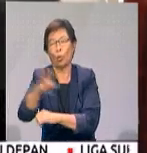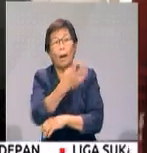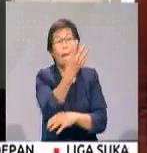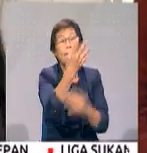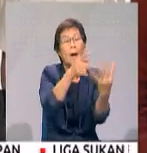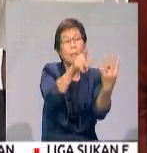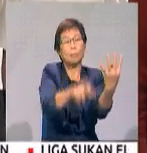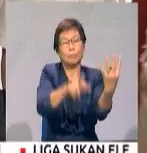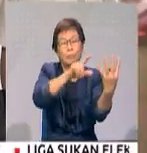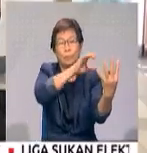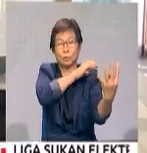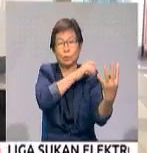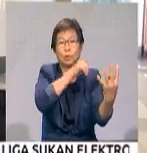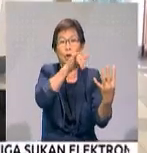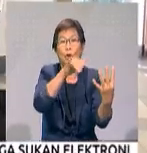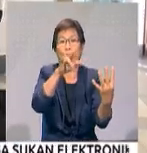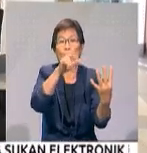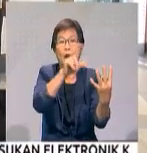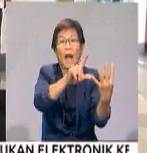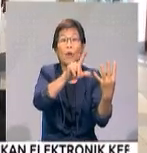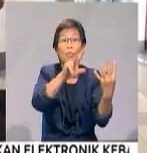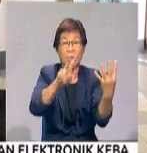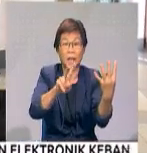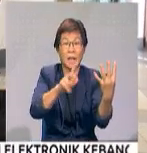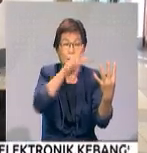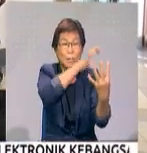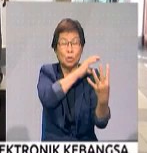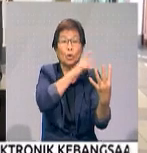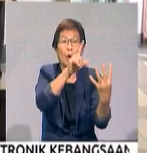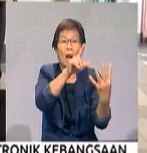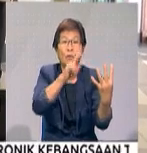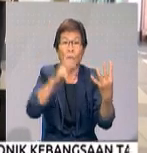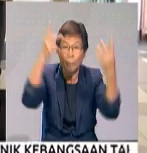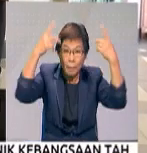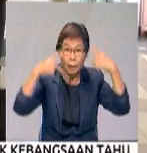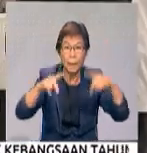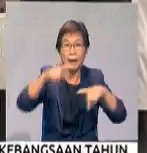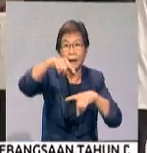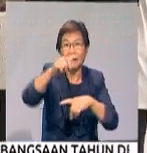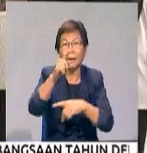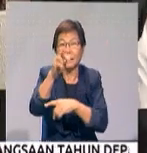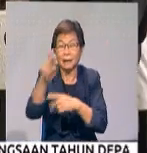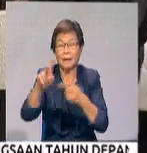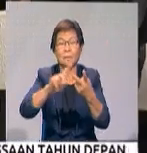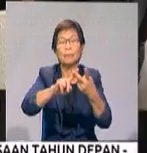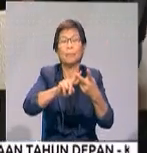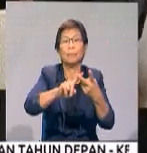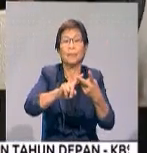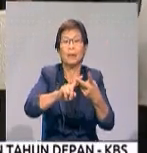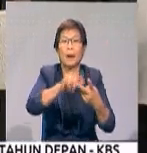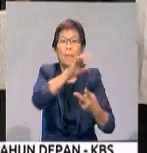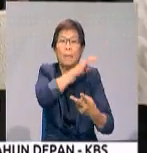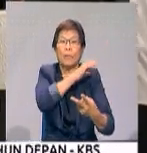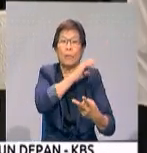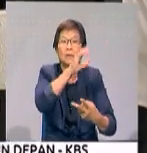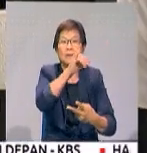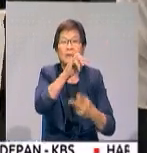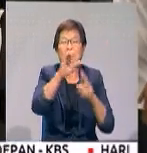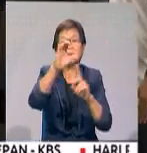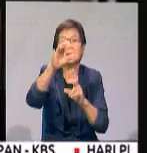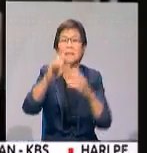itu ialah pengerusi Louis Vuitton Bernard Arnault, bekas Perdana Menteri Qatar Jabir Al-Thani, pengerusi Citic